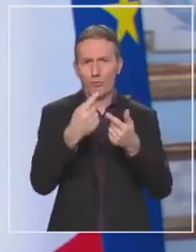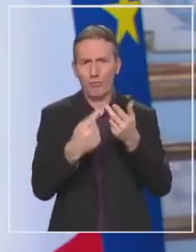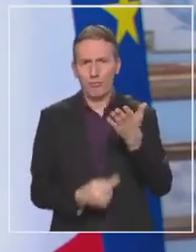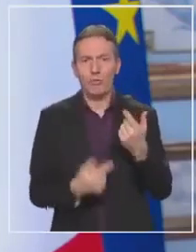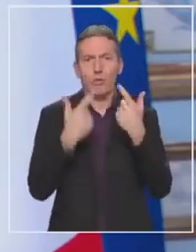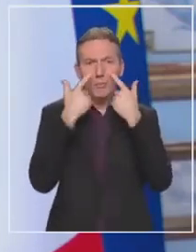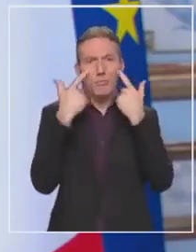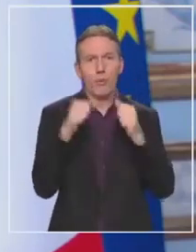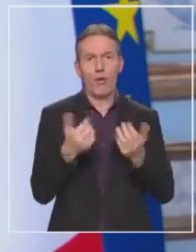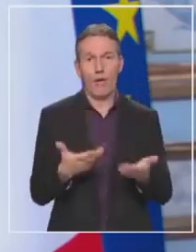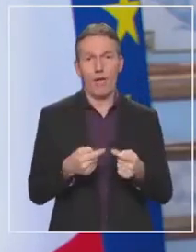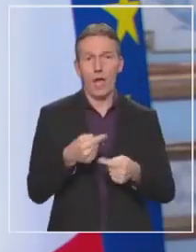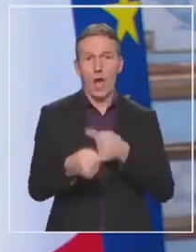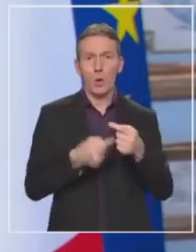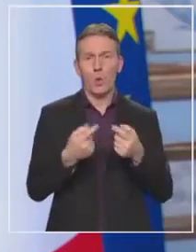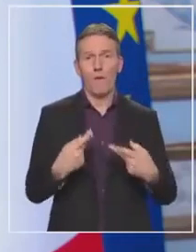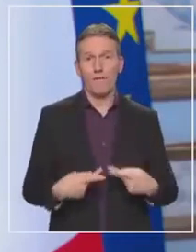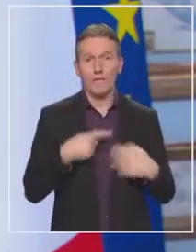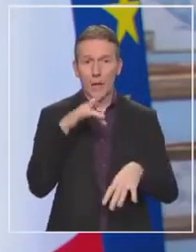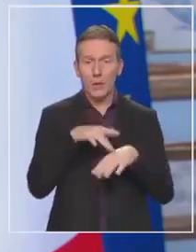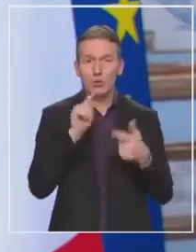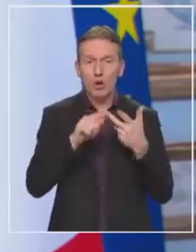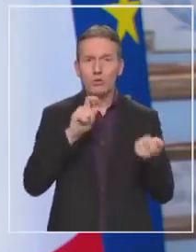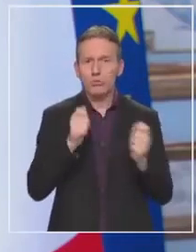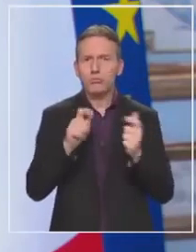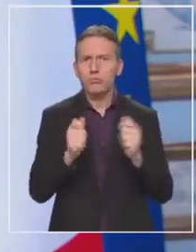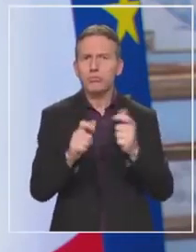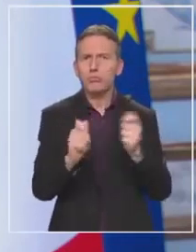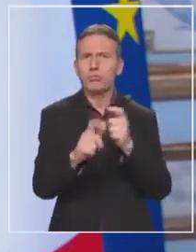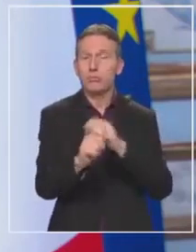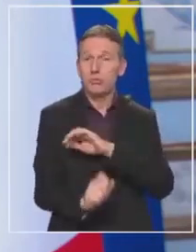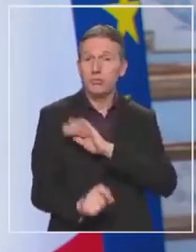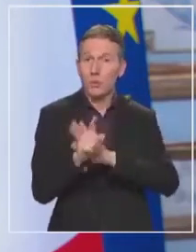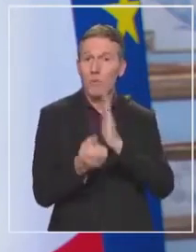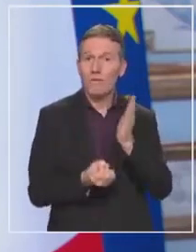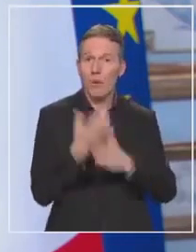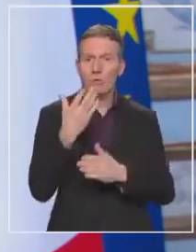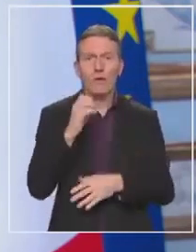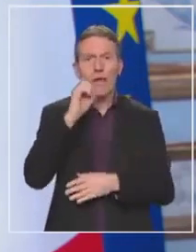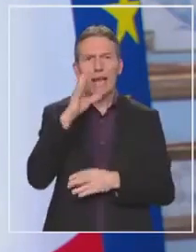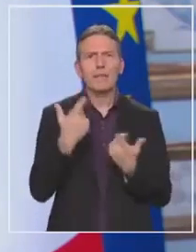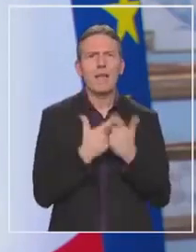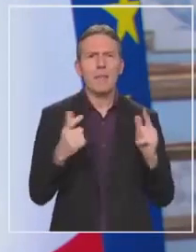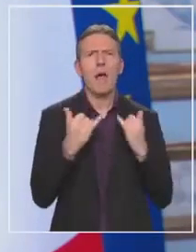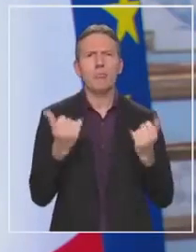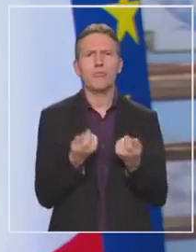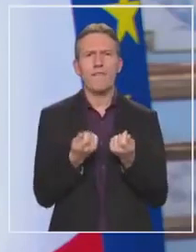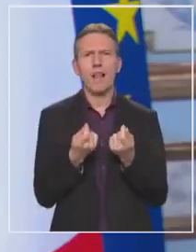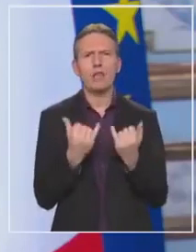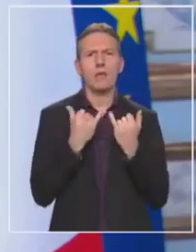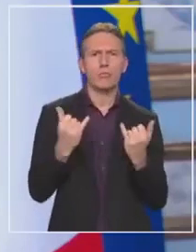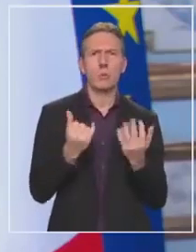nous sommes en train de vivre plusieurs bouleversements inédit le capitalisme ultralibéral et financiers